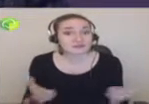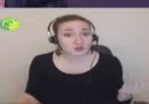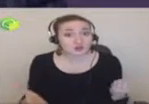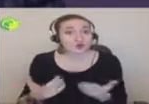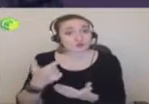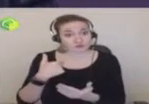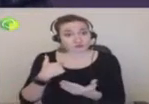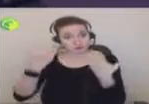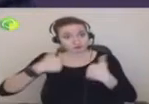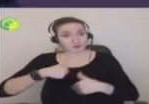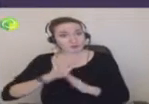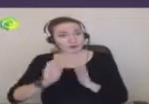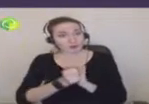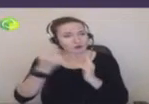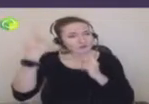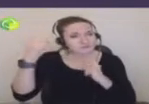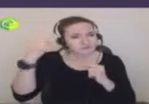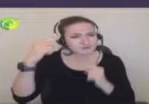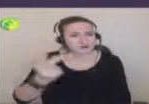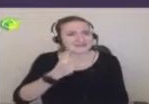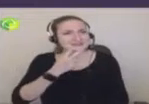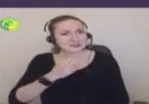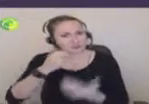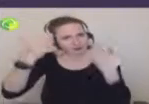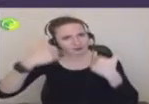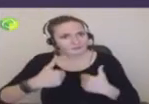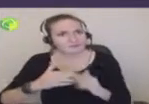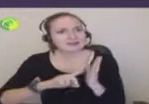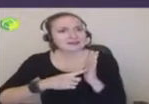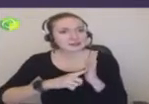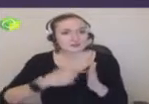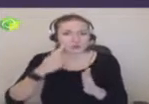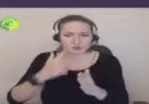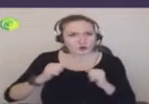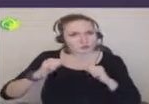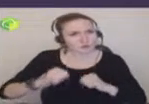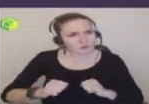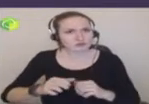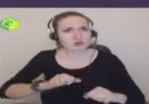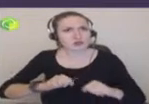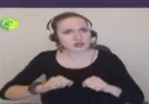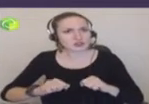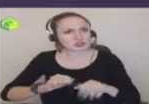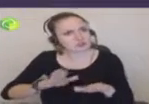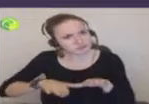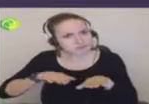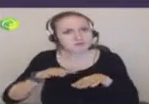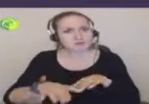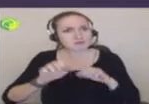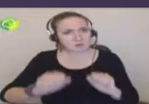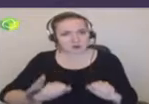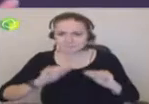défendre la citoyenneté, la capacité d'agir, le pouvoir d'agir des personnes qui vivent avec un handicap. Et je voudrais